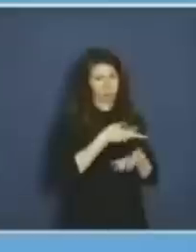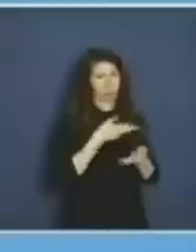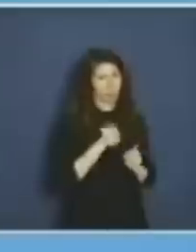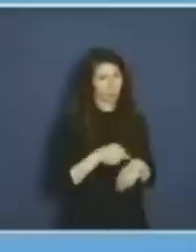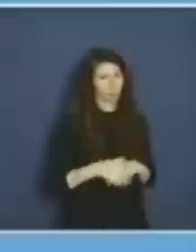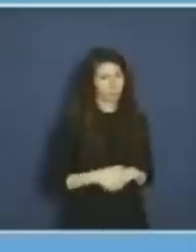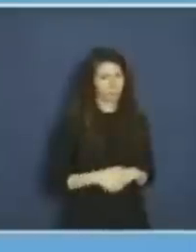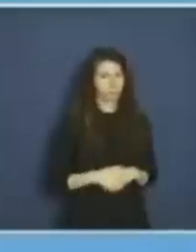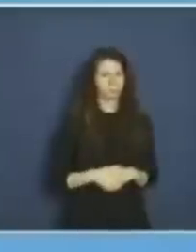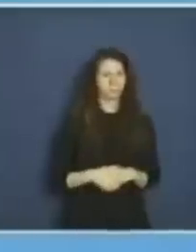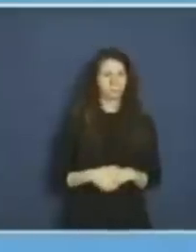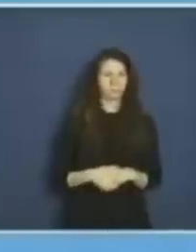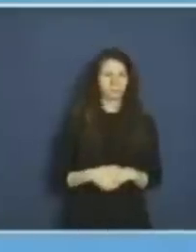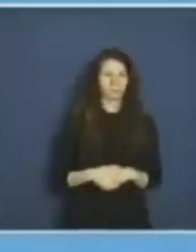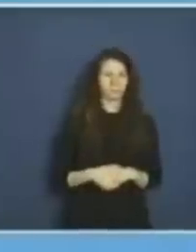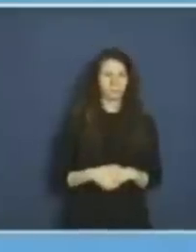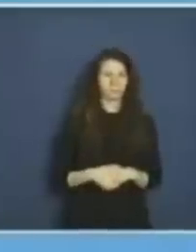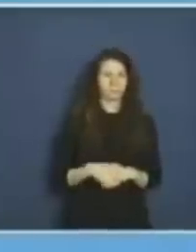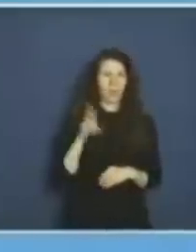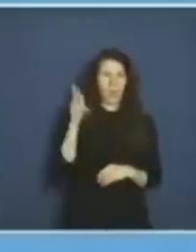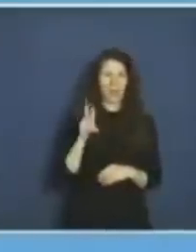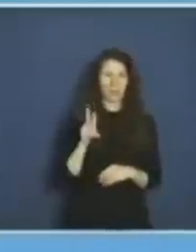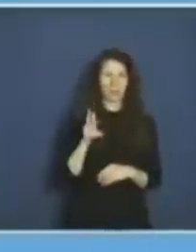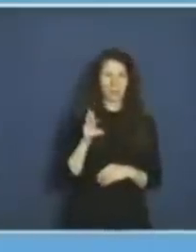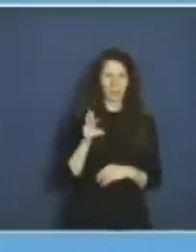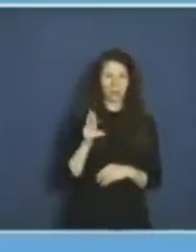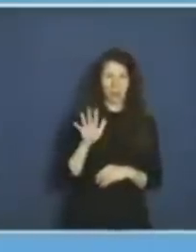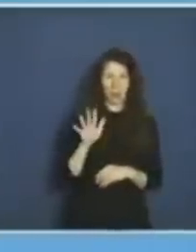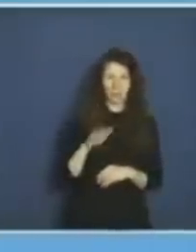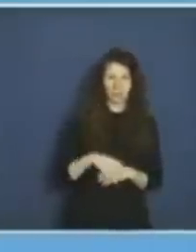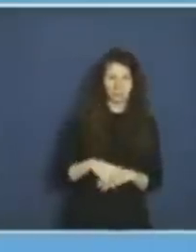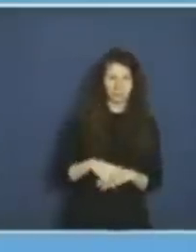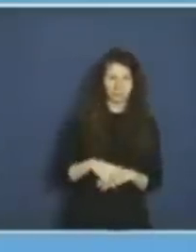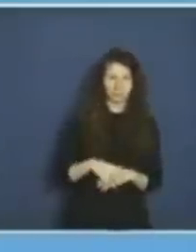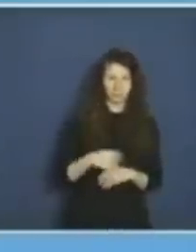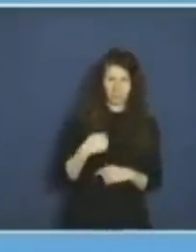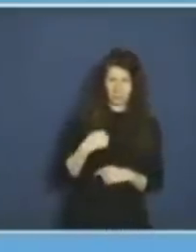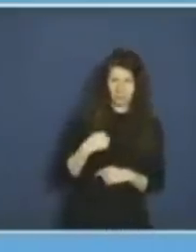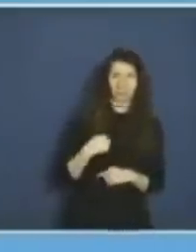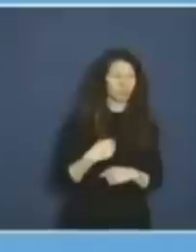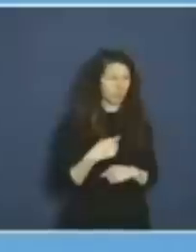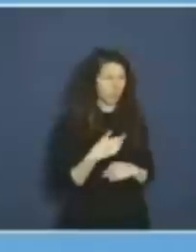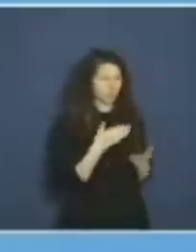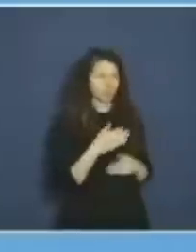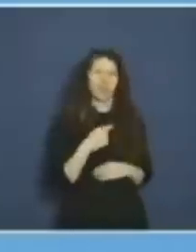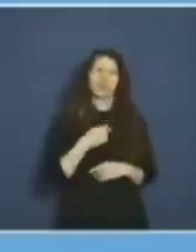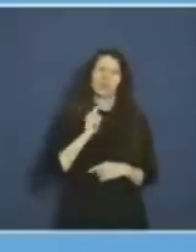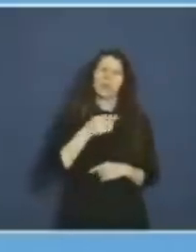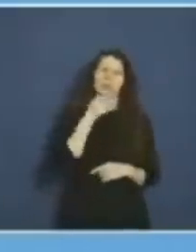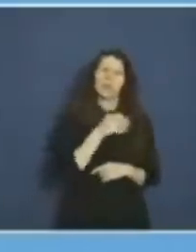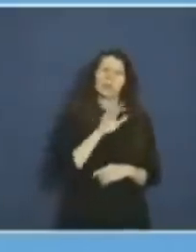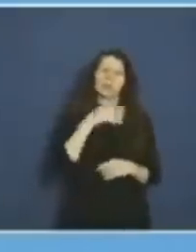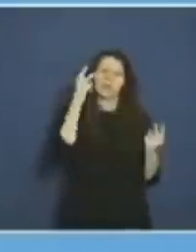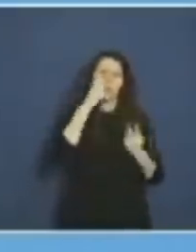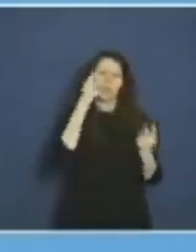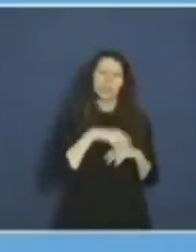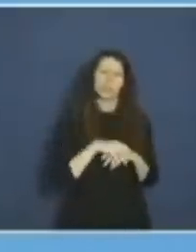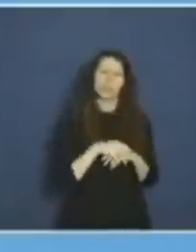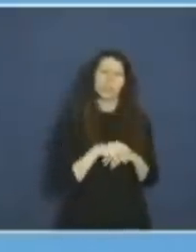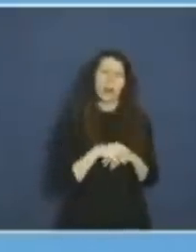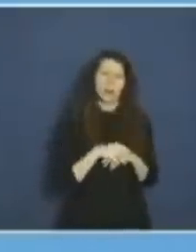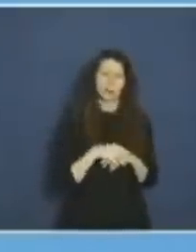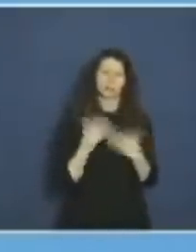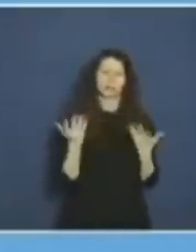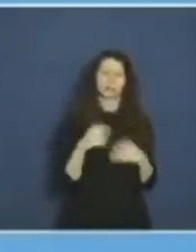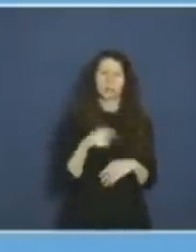Staffelberg. Bin ich dran? Ja. Ja. Nochmal auch eine Verständnisfrage. Also wenn man guckt ins Vereinigte